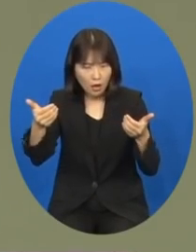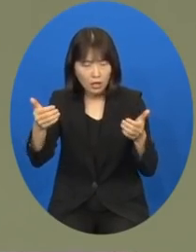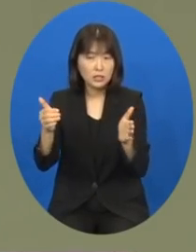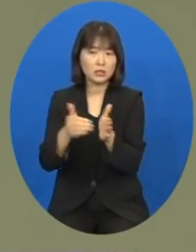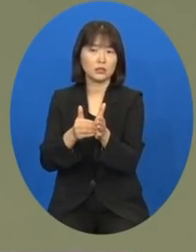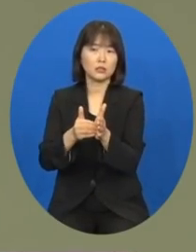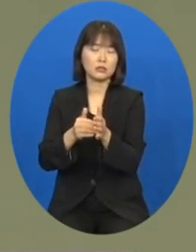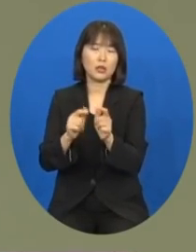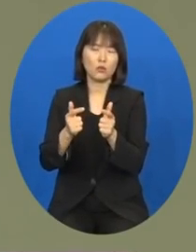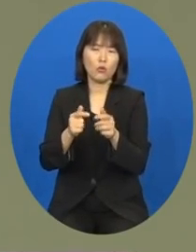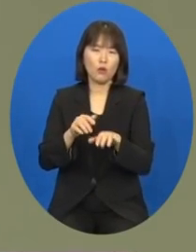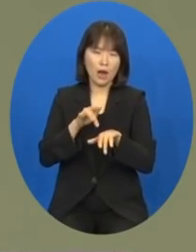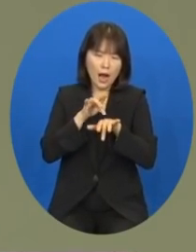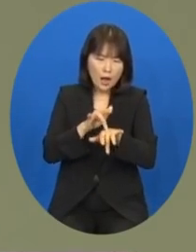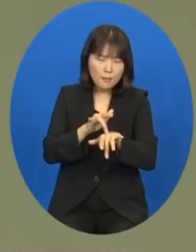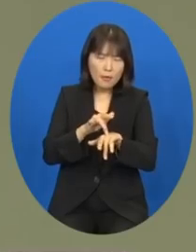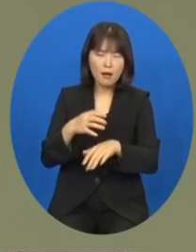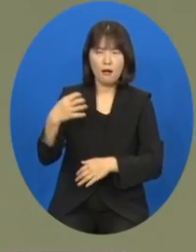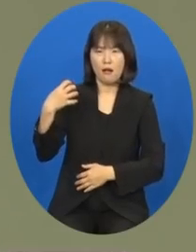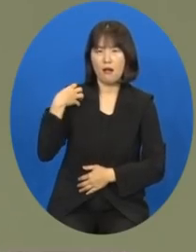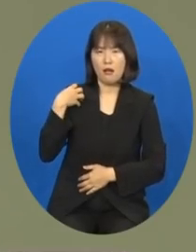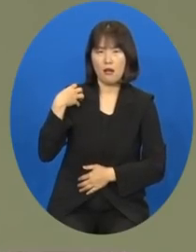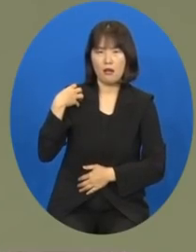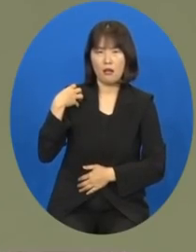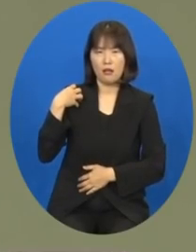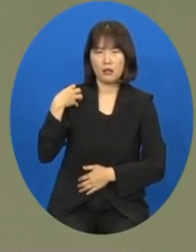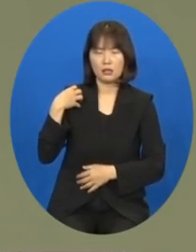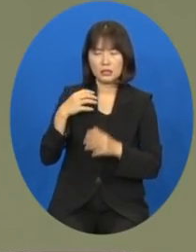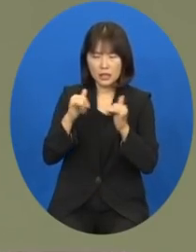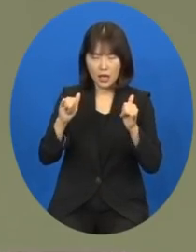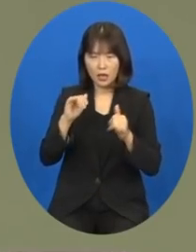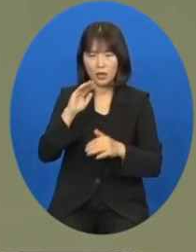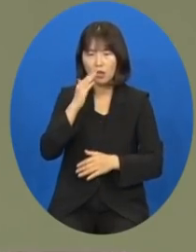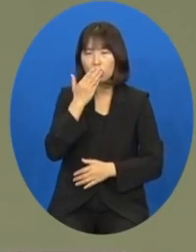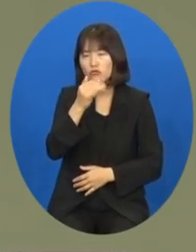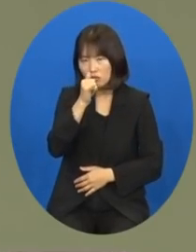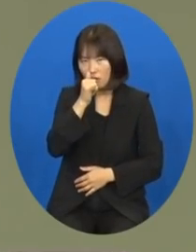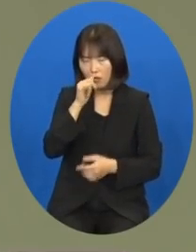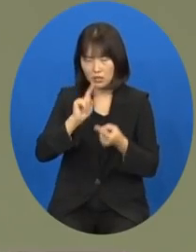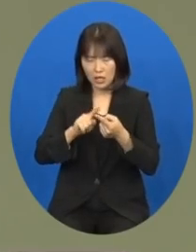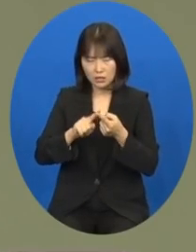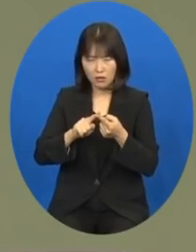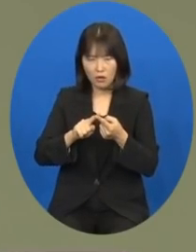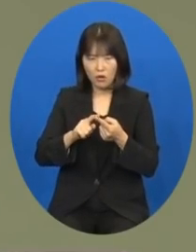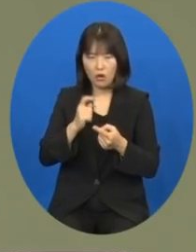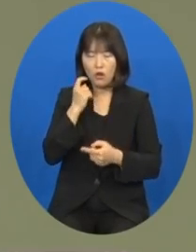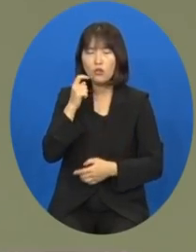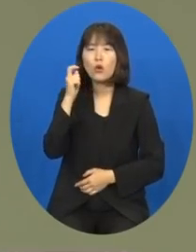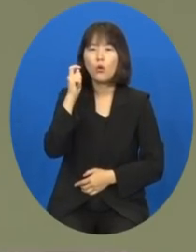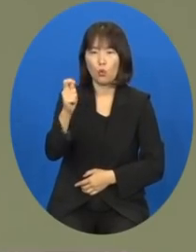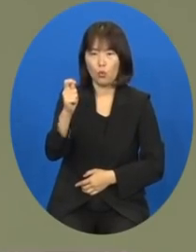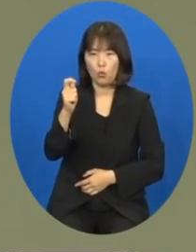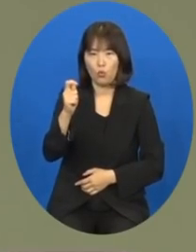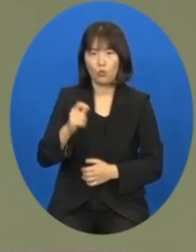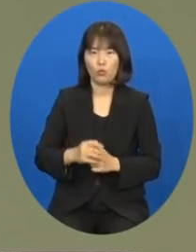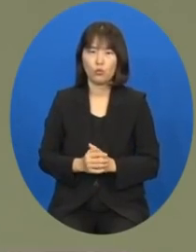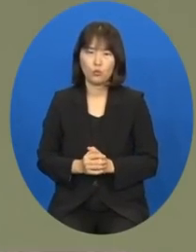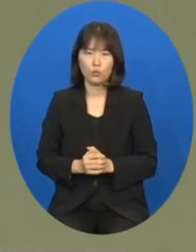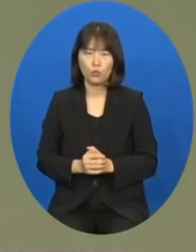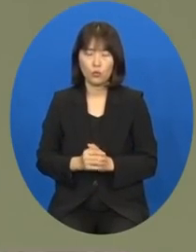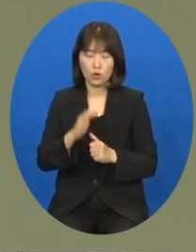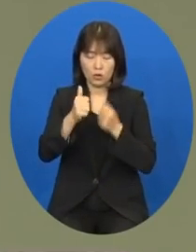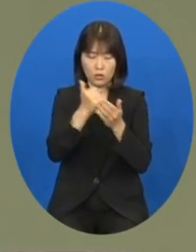같은 역할을 하는 자가 될 수도 있음을 경고 하시며 돌이 키라고 이 말씀을 주시는 겁니다 성경을 읽다보면